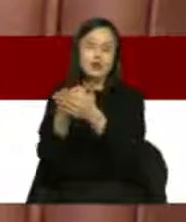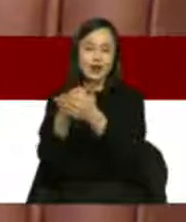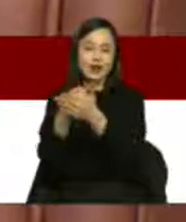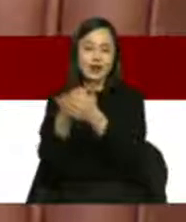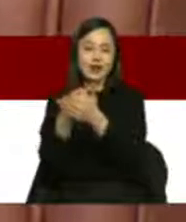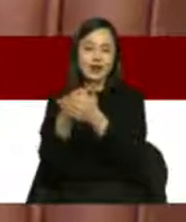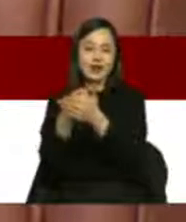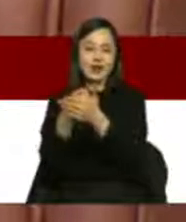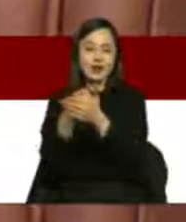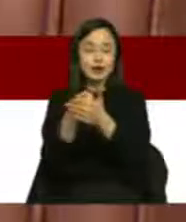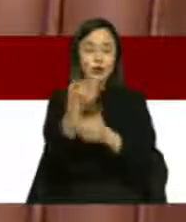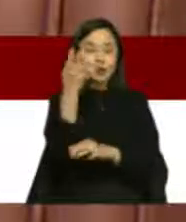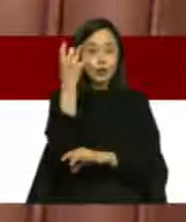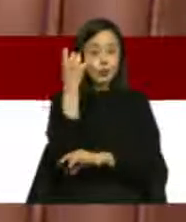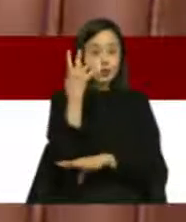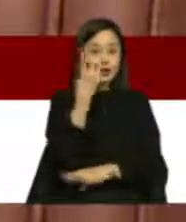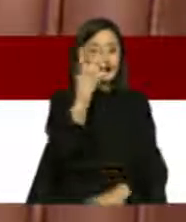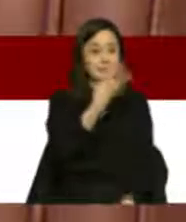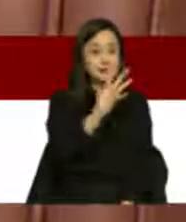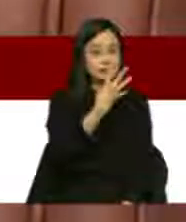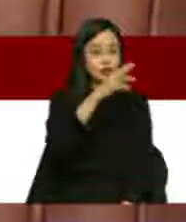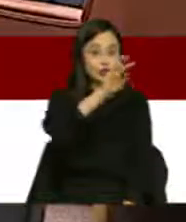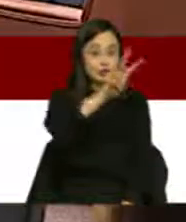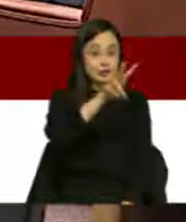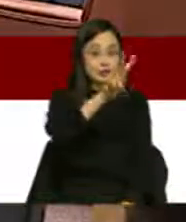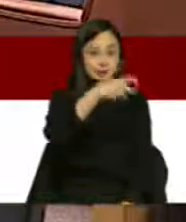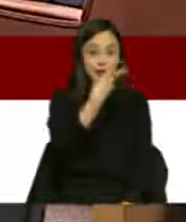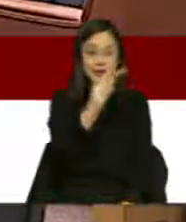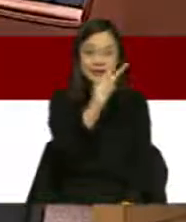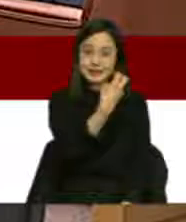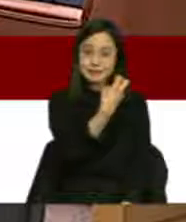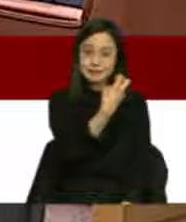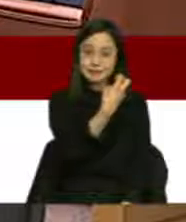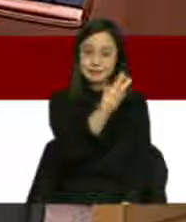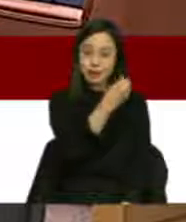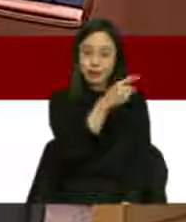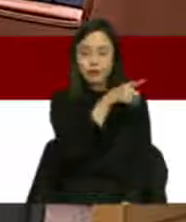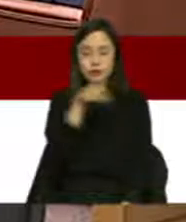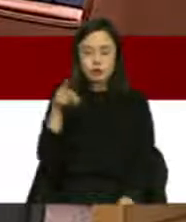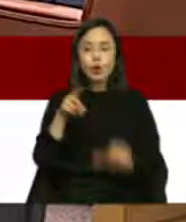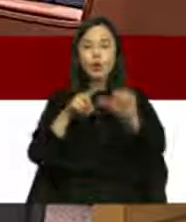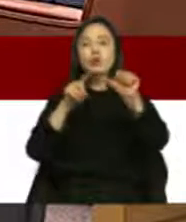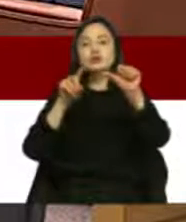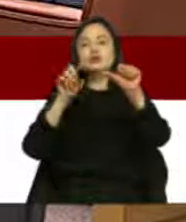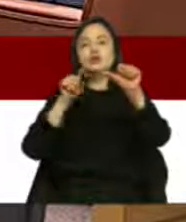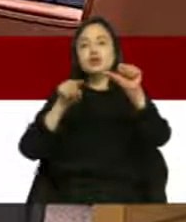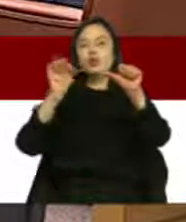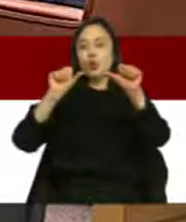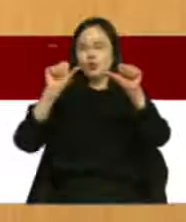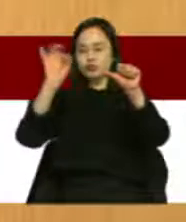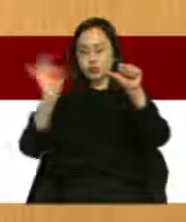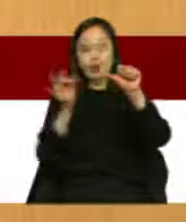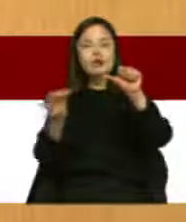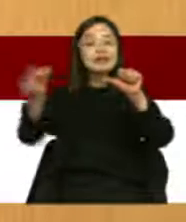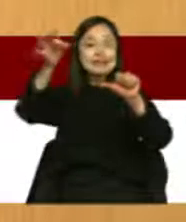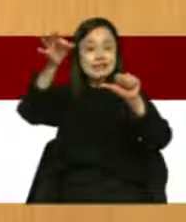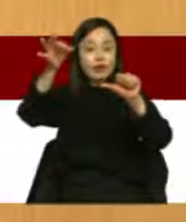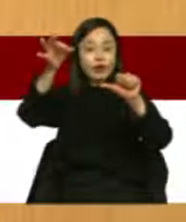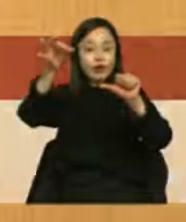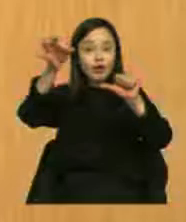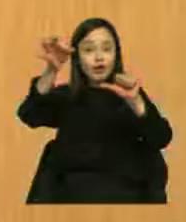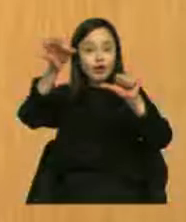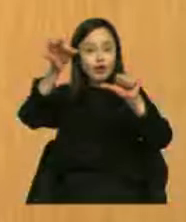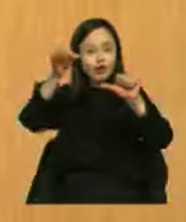기존 4,220만 원에 비해 5.4% 인상된 이 금액은 지방공무원 보수 인상률 범위인